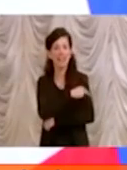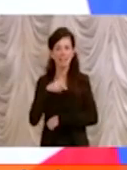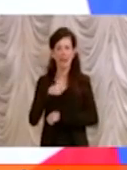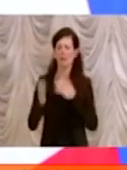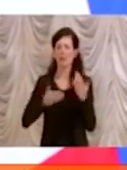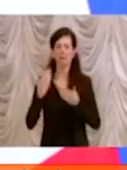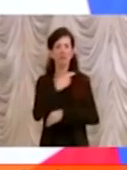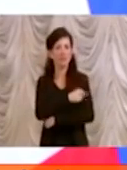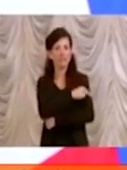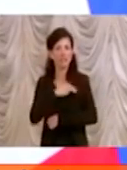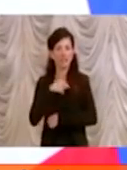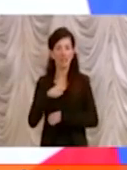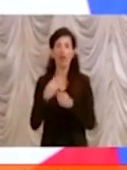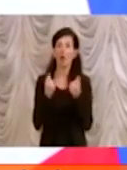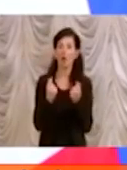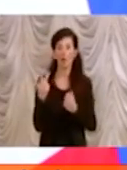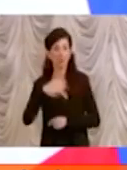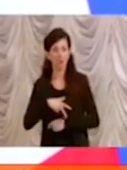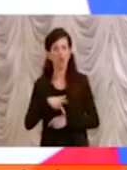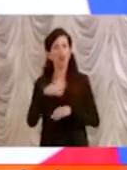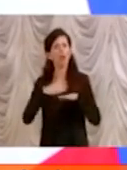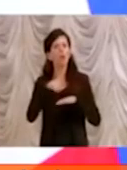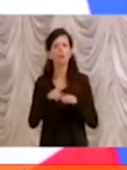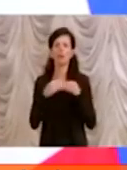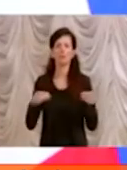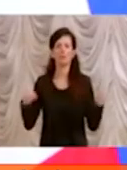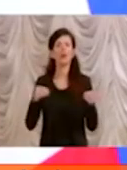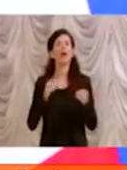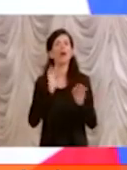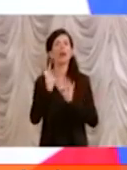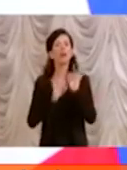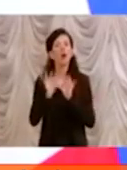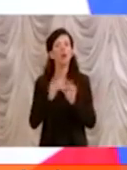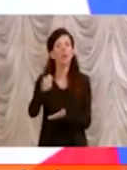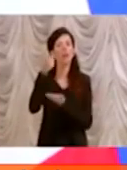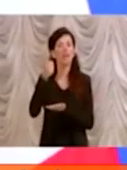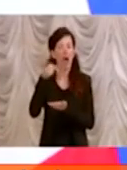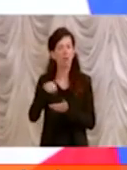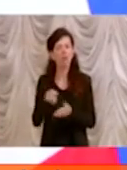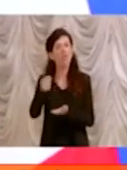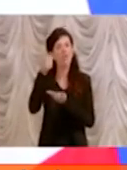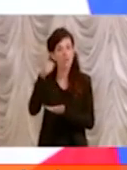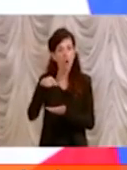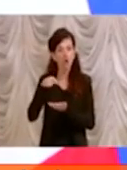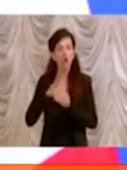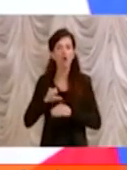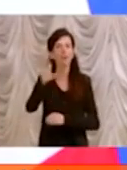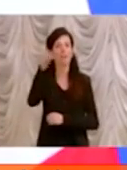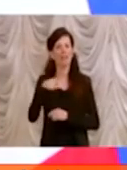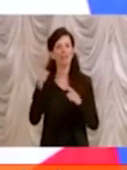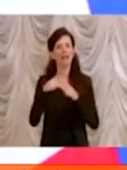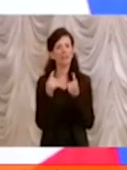emergenza sanitaria, economica e sociale, uno strumento innovativo, il Recovery Fund. Sarebbe un fondo per la ripresa con titoli